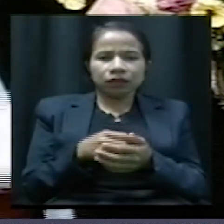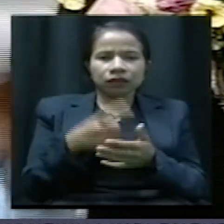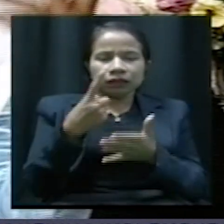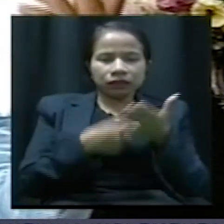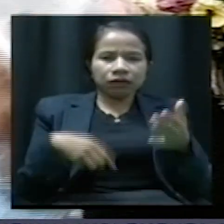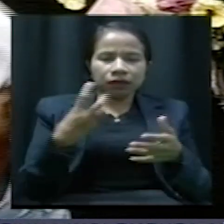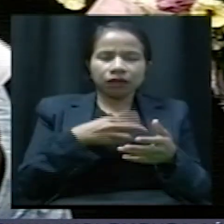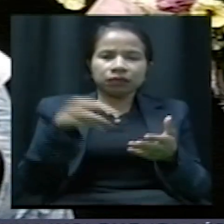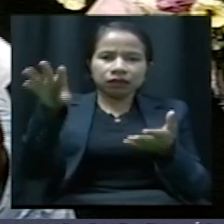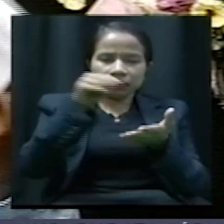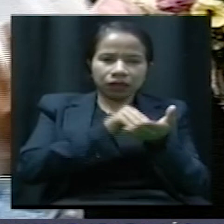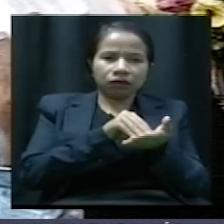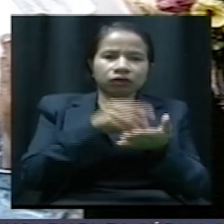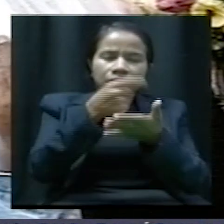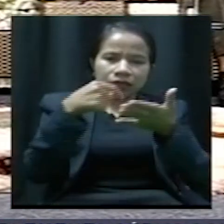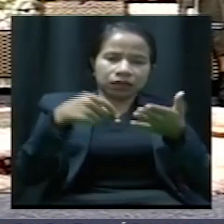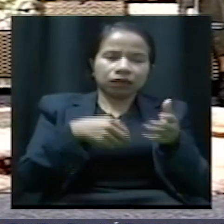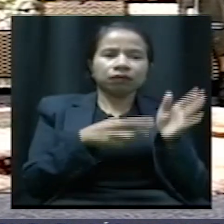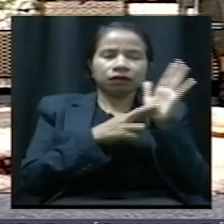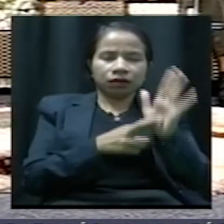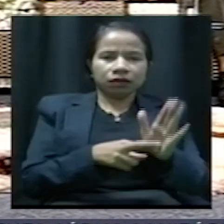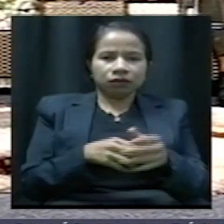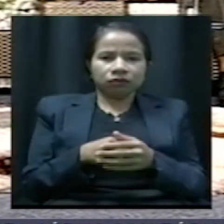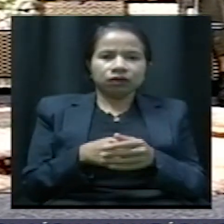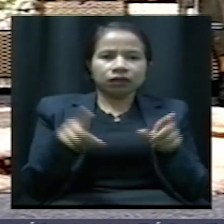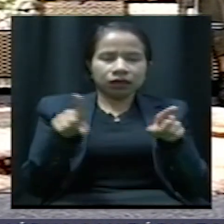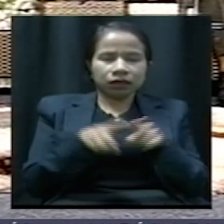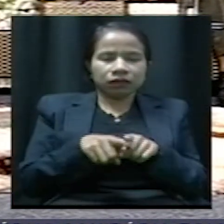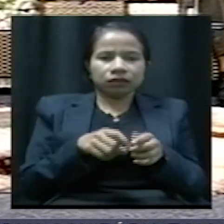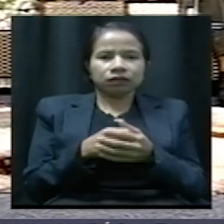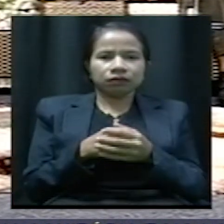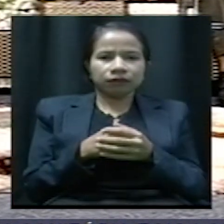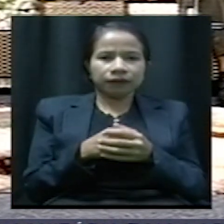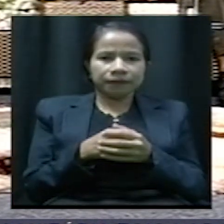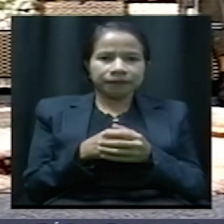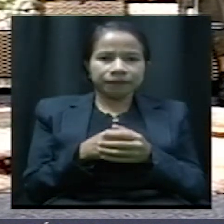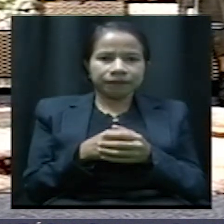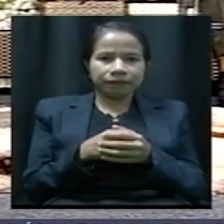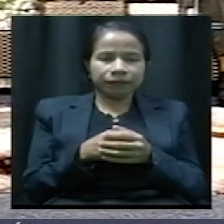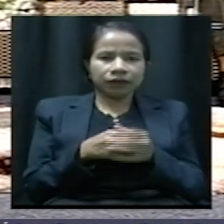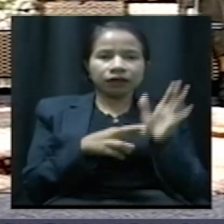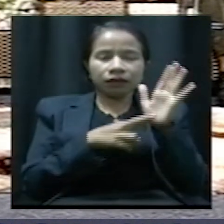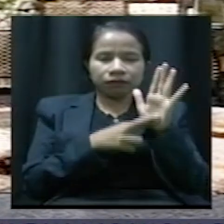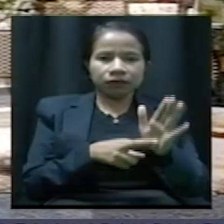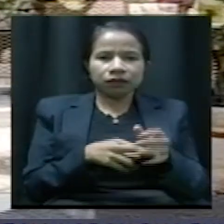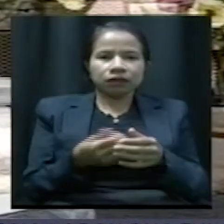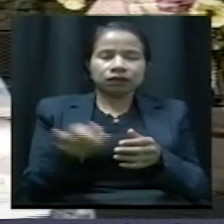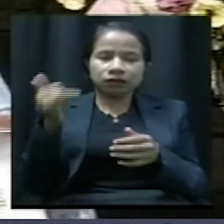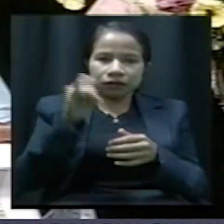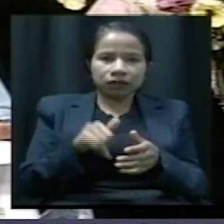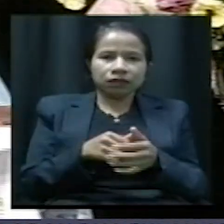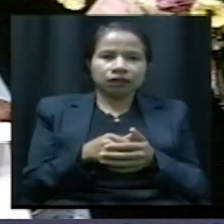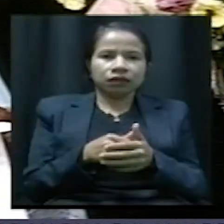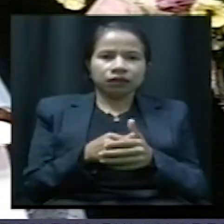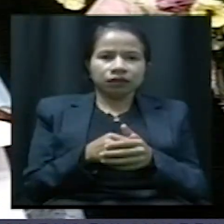tahu ya min relator final ne lao satu ansa buat ne yang representa ami lai ada ne buat ne relator ne representa